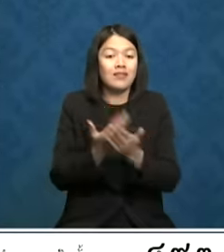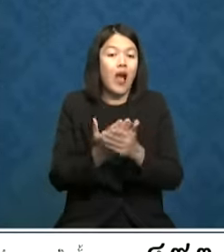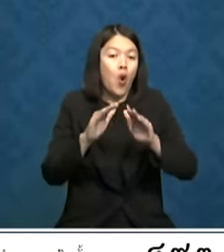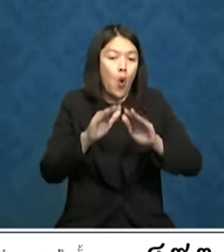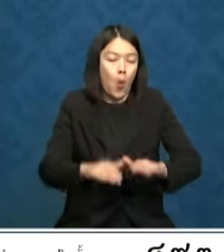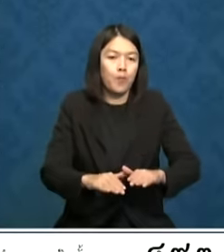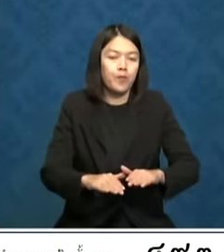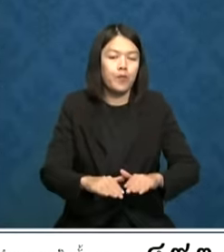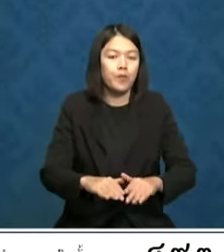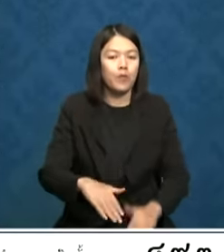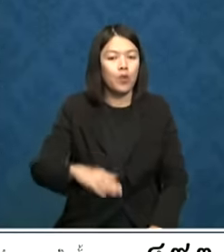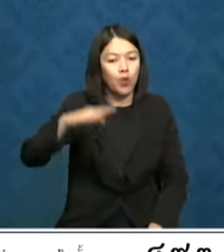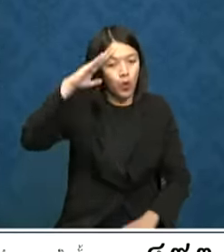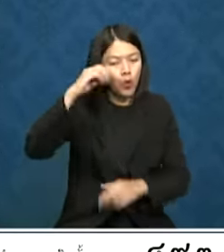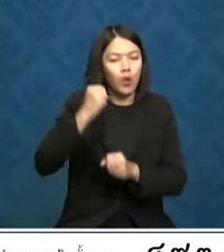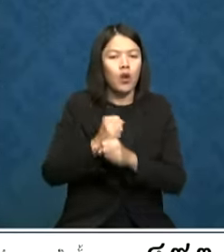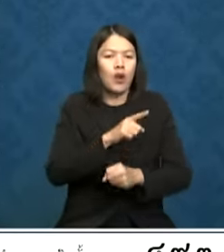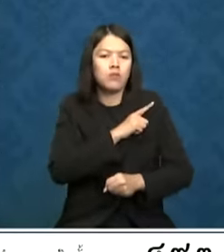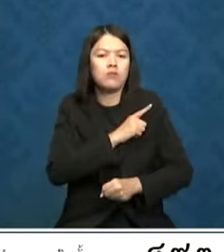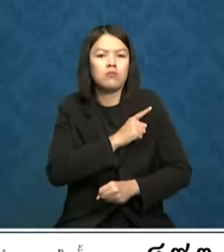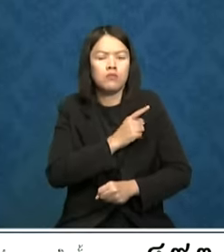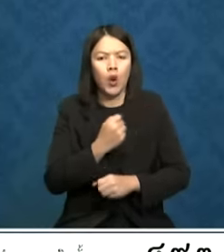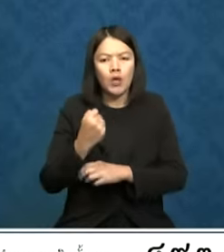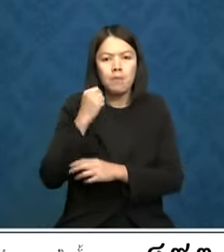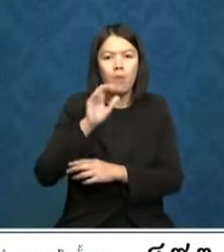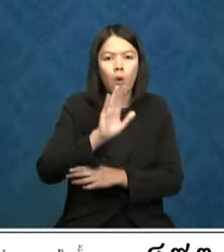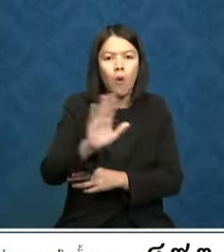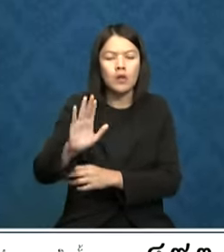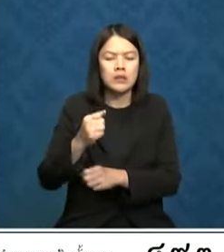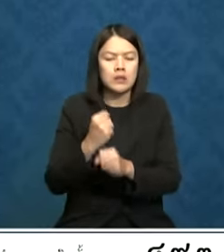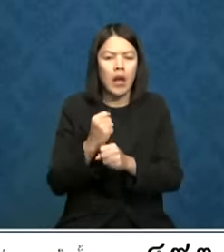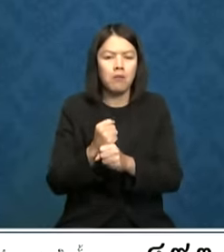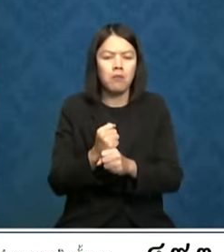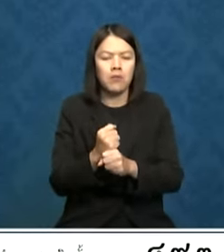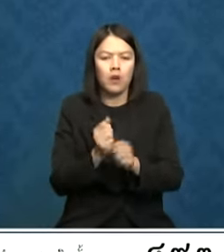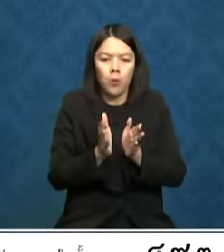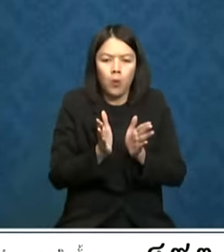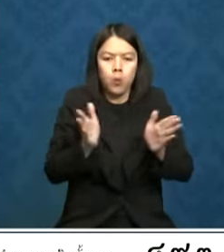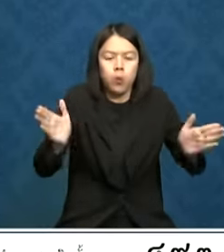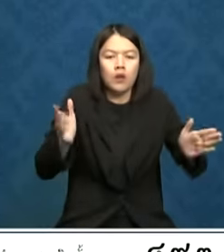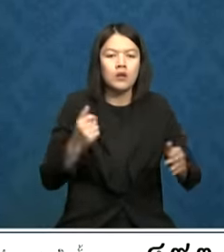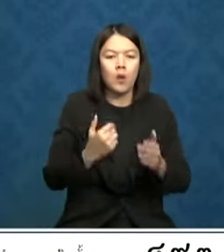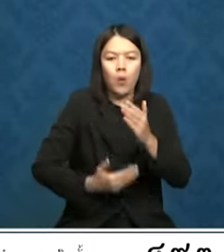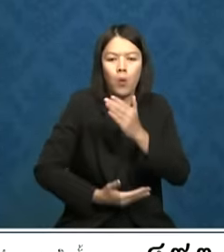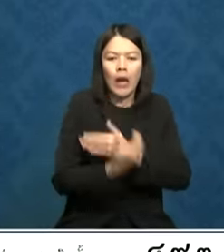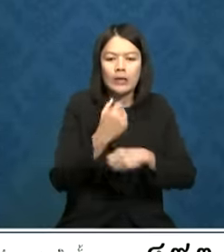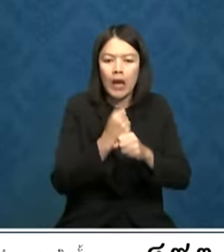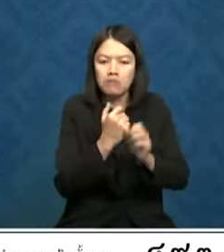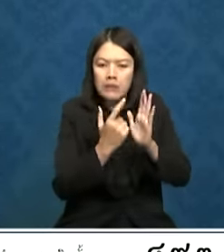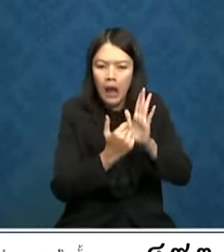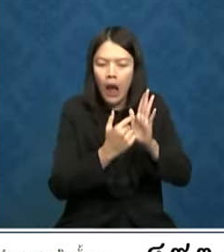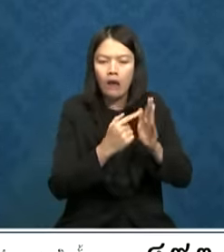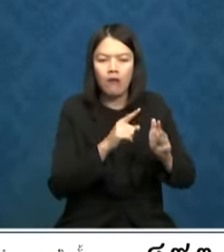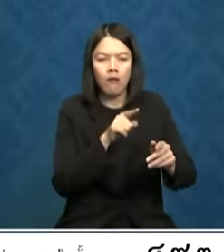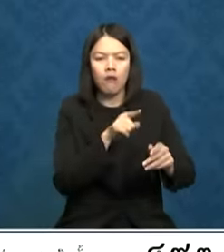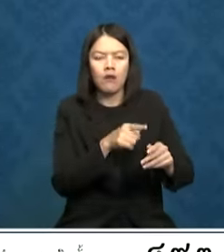กองทัพยึดโยงอยู่กับภารกิจหน้าที่ประจำอย่างเคร่งครัดไม่ใช่ตีความภารกิจของท่านอย่างกว้างขวางถือโอกาสเข้ามาทำงานในสิ่งที่ไม่